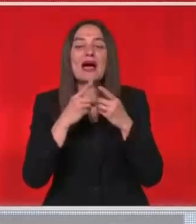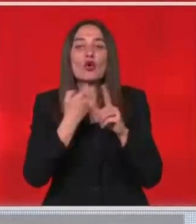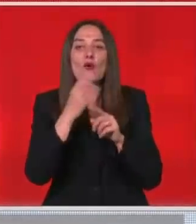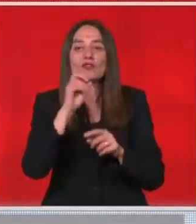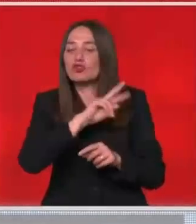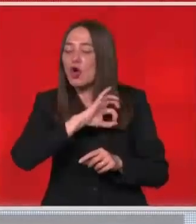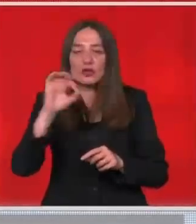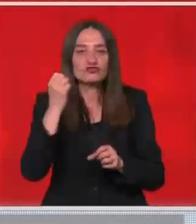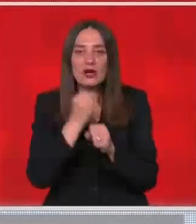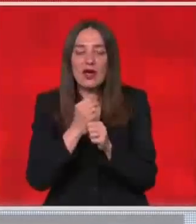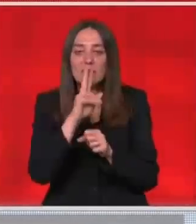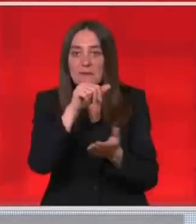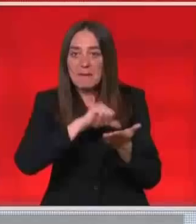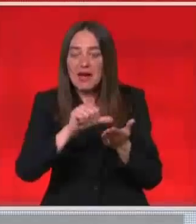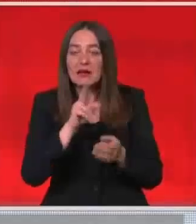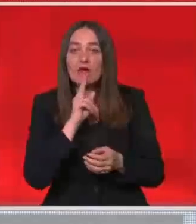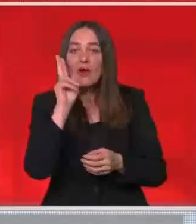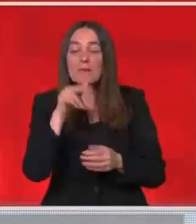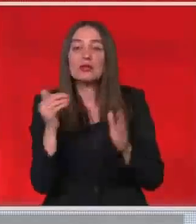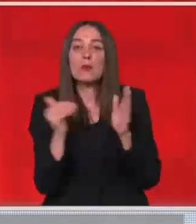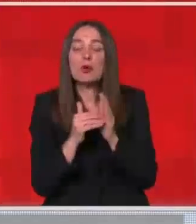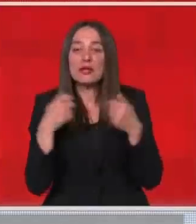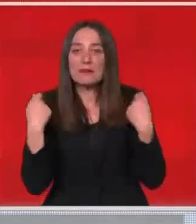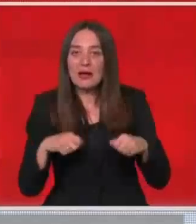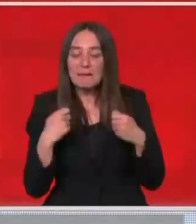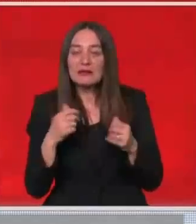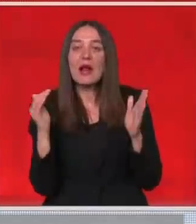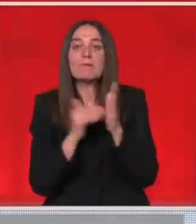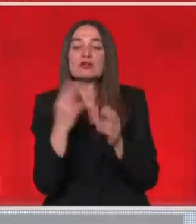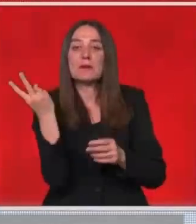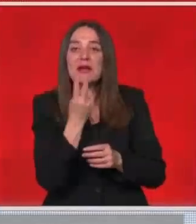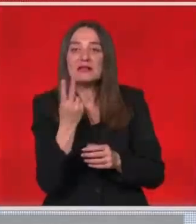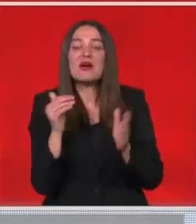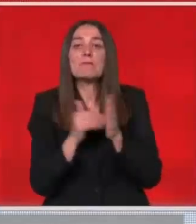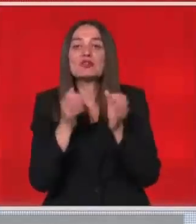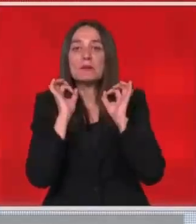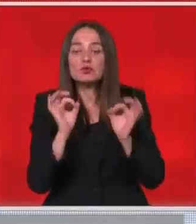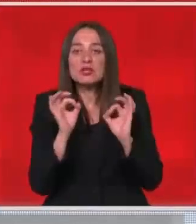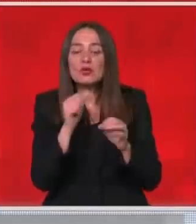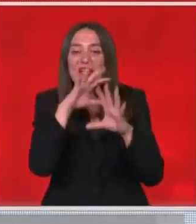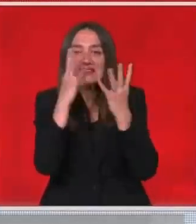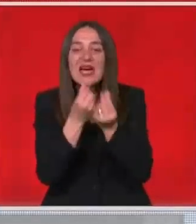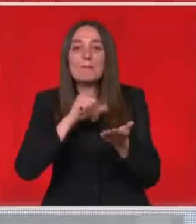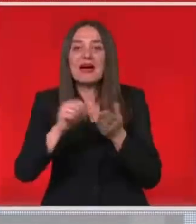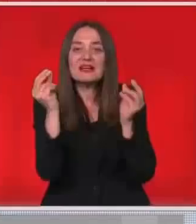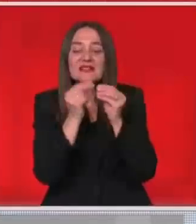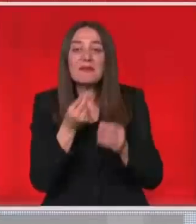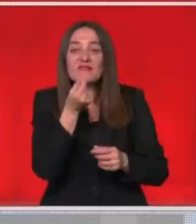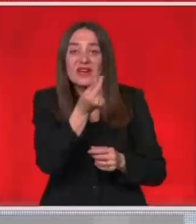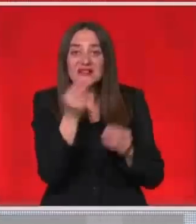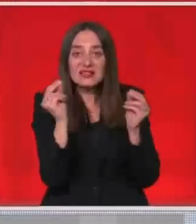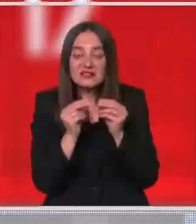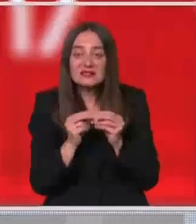odlično radi, da imate i banke koje imaju potreban kapital, potrebne rezerve, potrebnu sigurnost i ceo bankarski sistem, finansijski